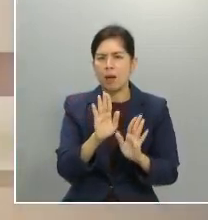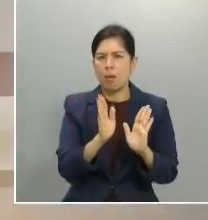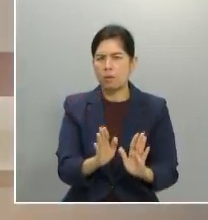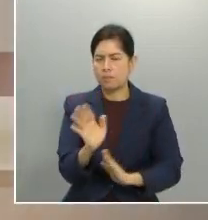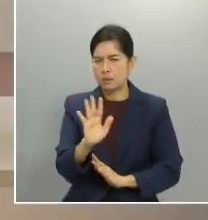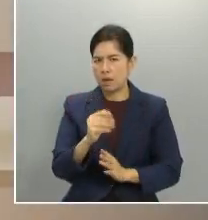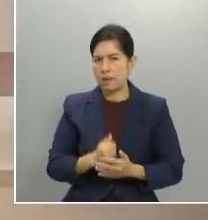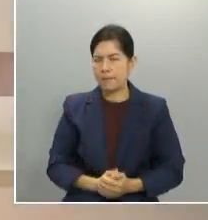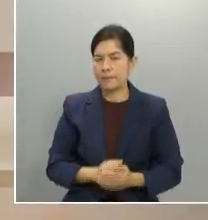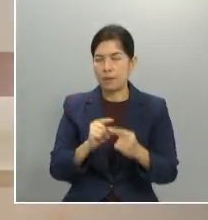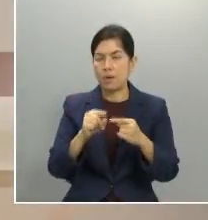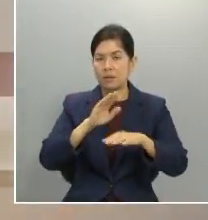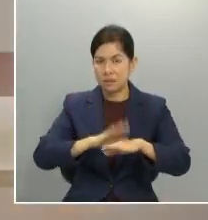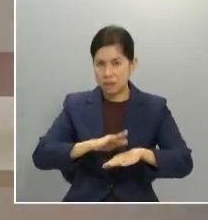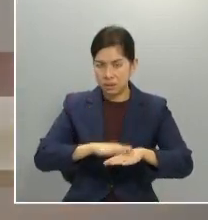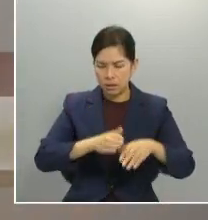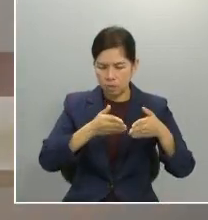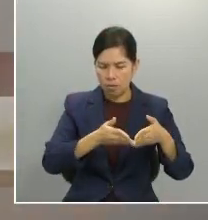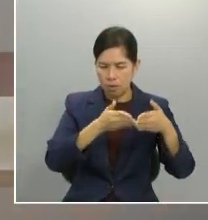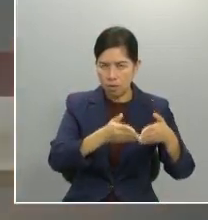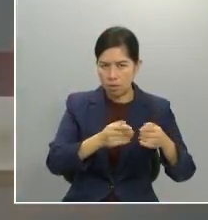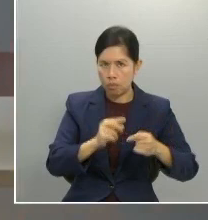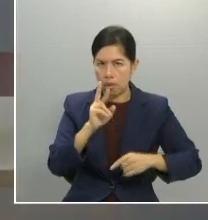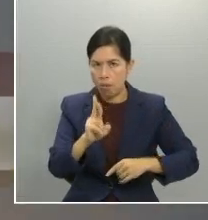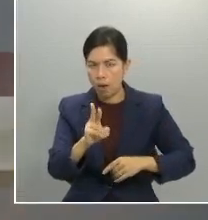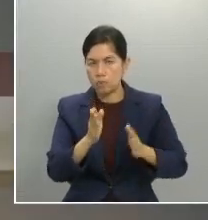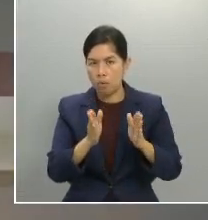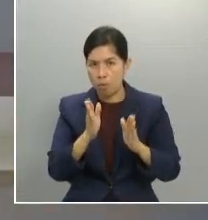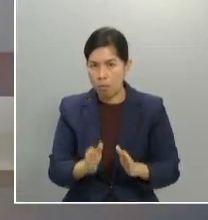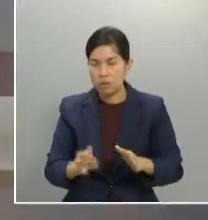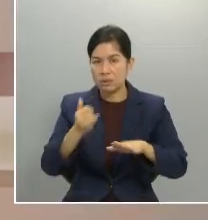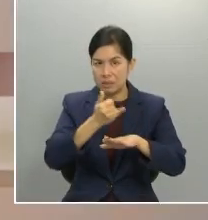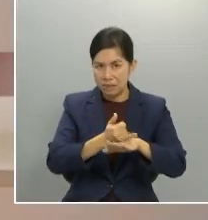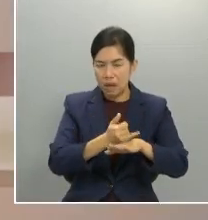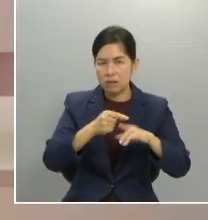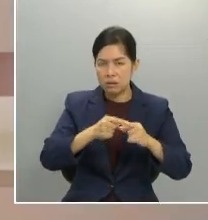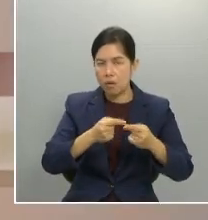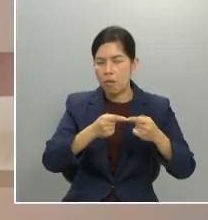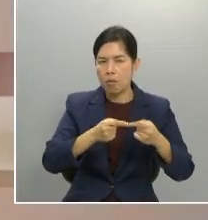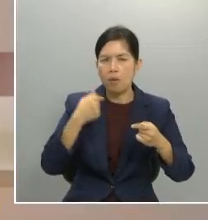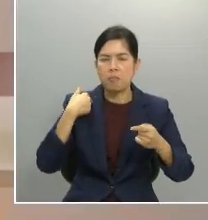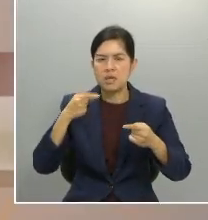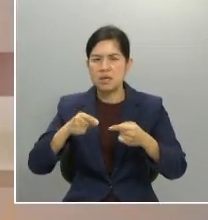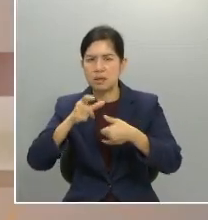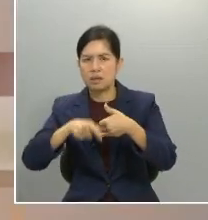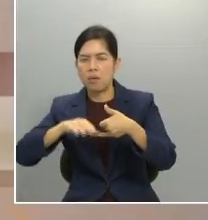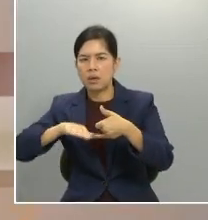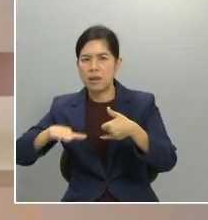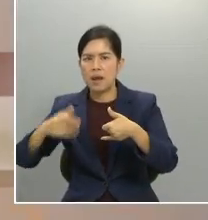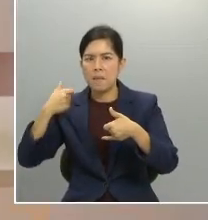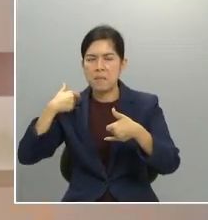ก็วิ่งรับส่งผู้โดยสารนะคะก็เป็นเหตุให้ก้อนหินไปถูกผู้โดยสารในเรือจนได้รับบาดเจ็บ โยนลงน้ำเหรอ โยนล